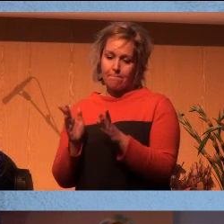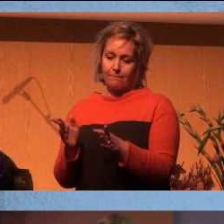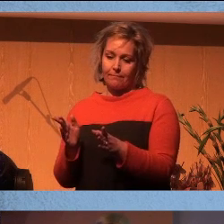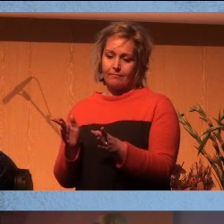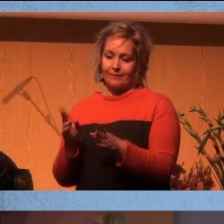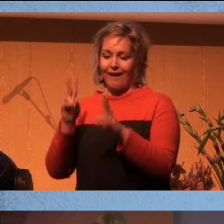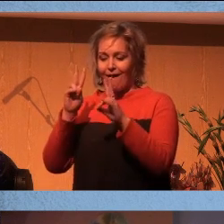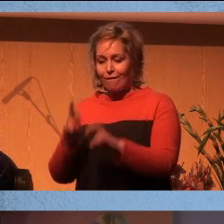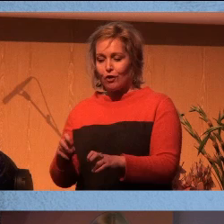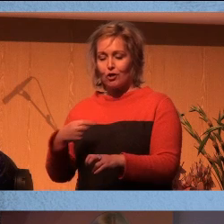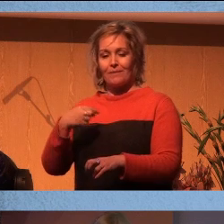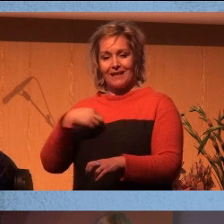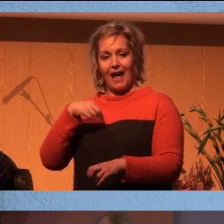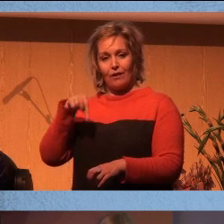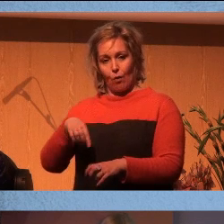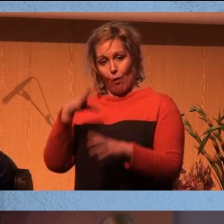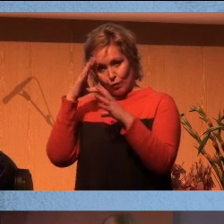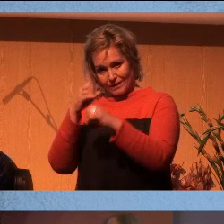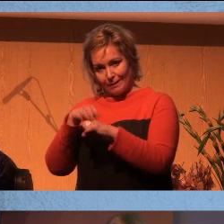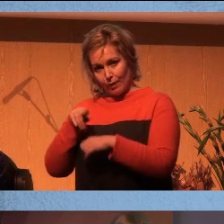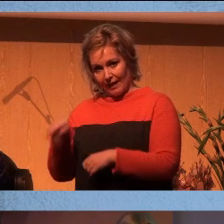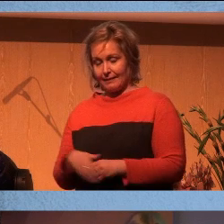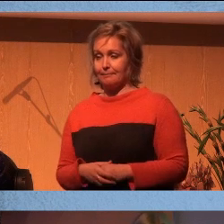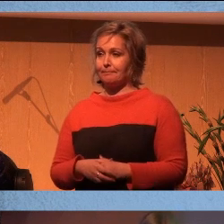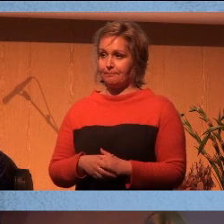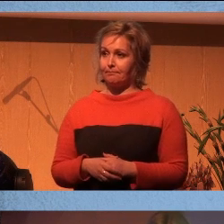den type forskningen jeg skal nå fokusere på.